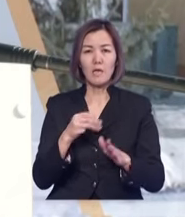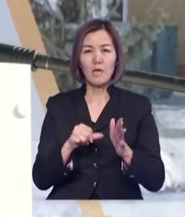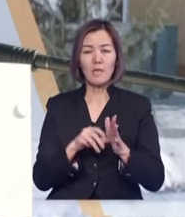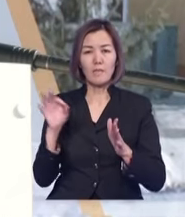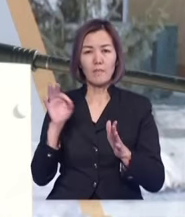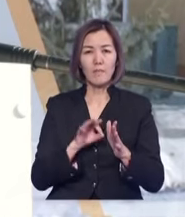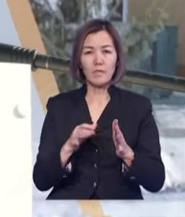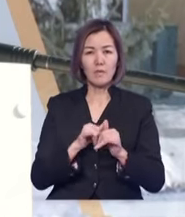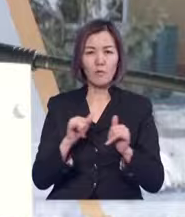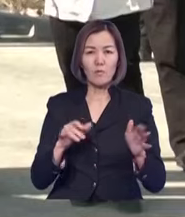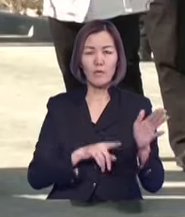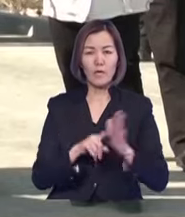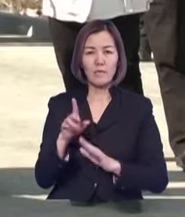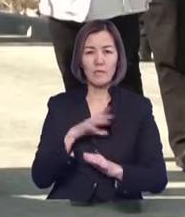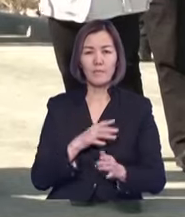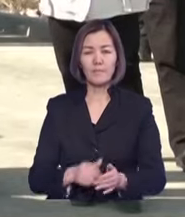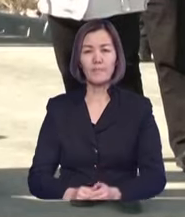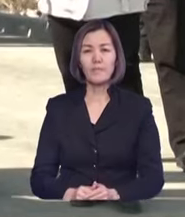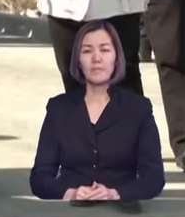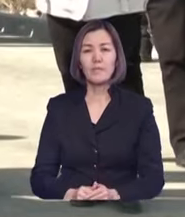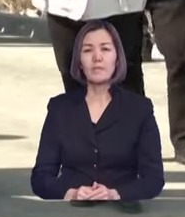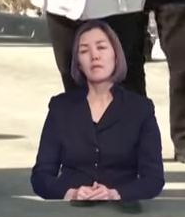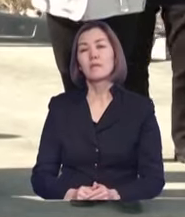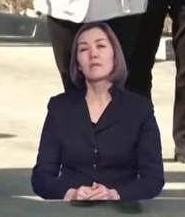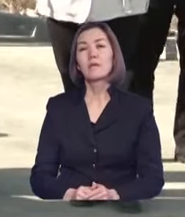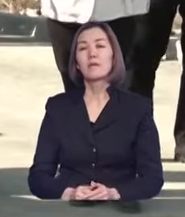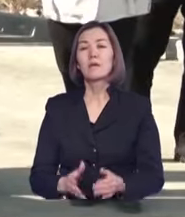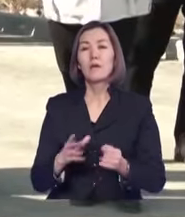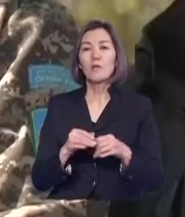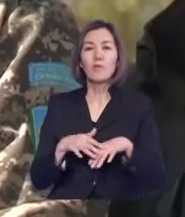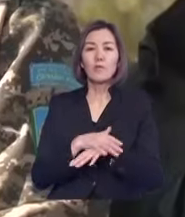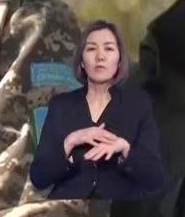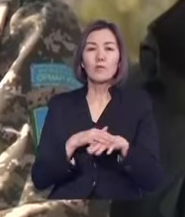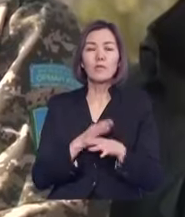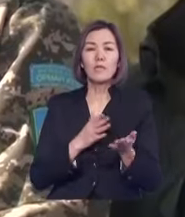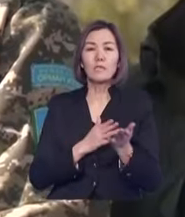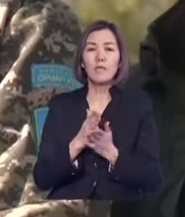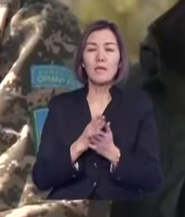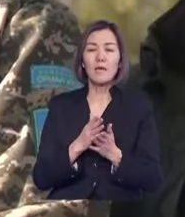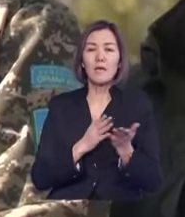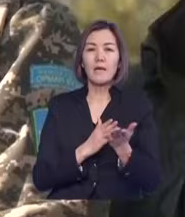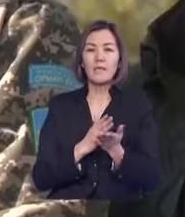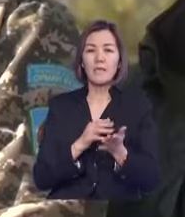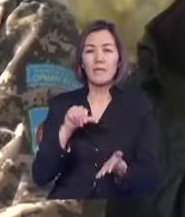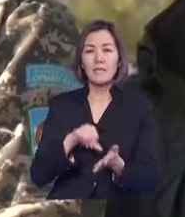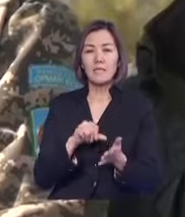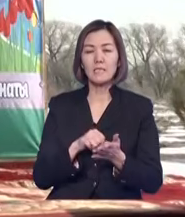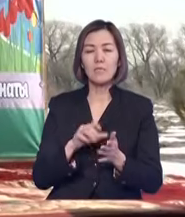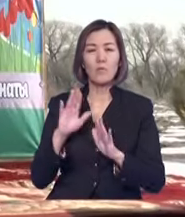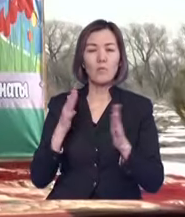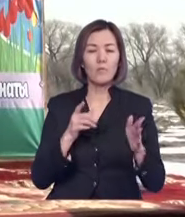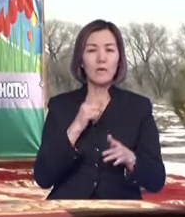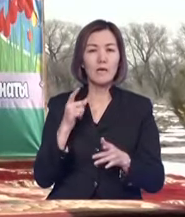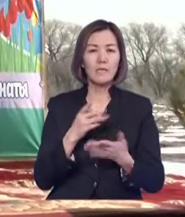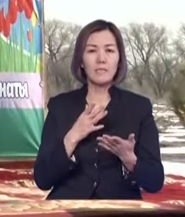36%-ға ұлғайды. Алқалы жиынға аудан тұрғындары, сала мамандары мен ардагерлер қатысты. Орман шаруашылығы қызметкерлерін